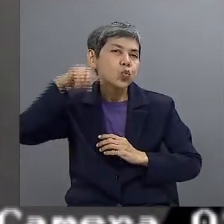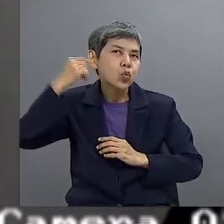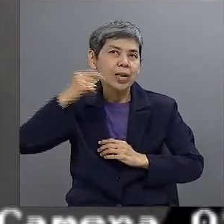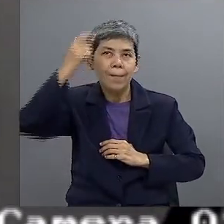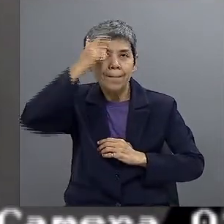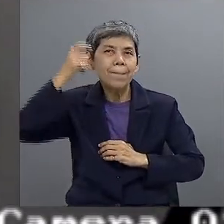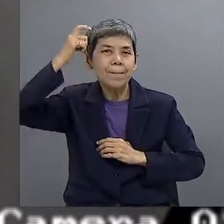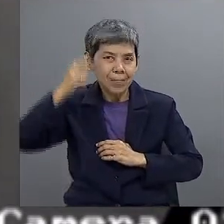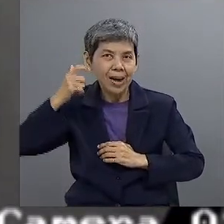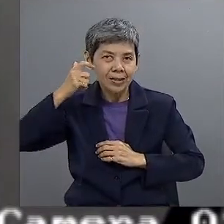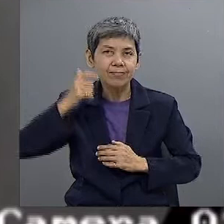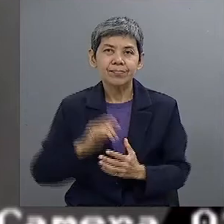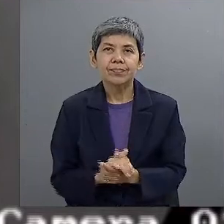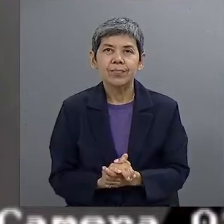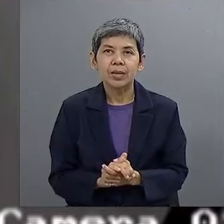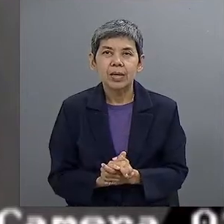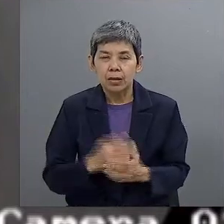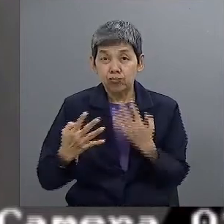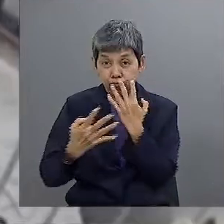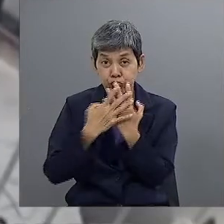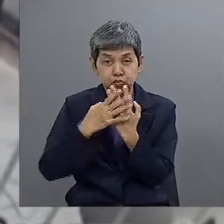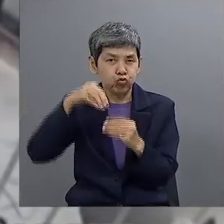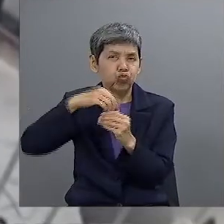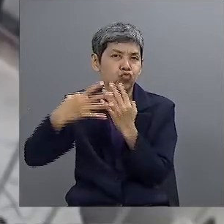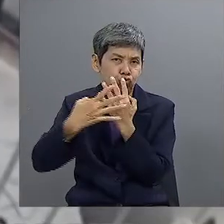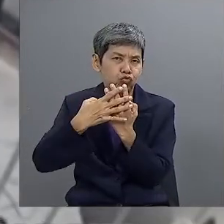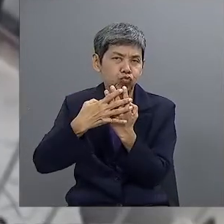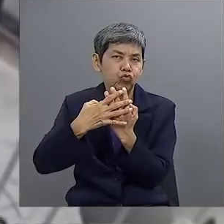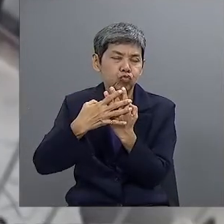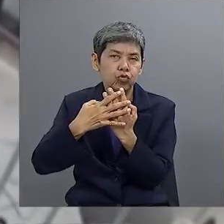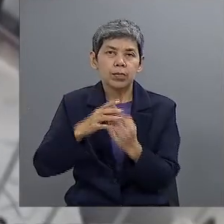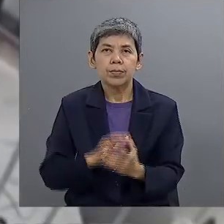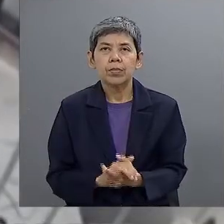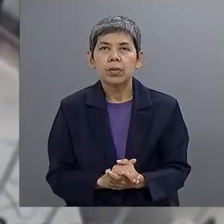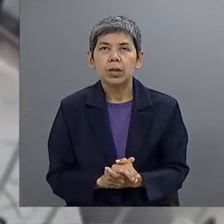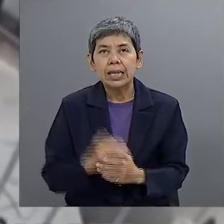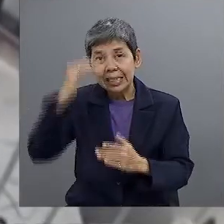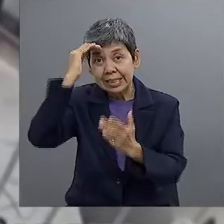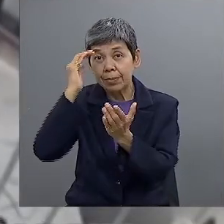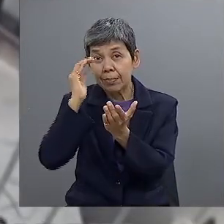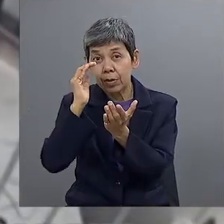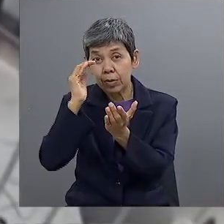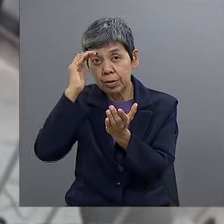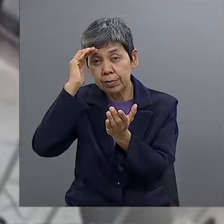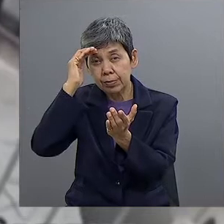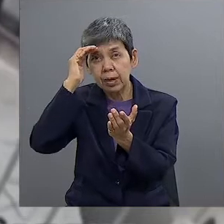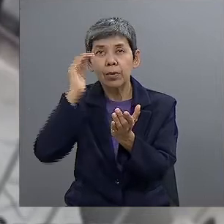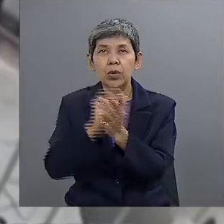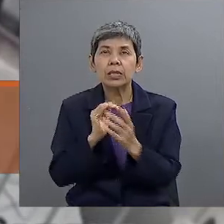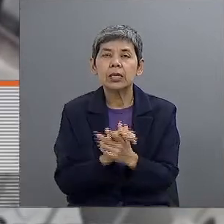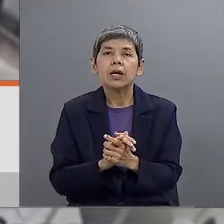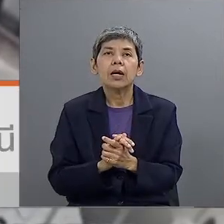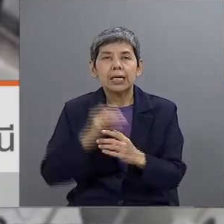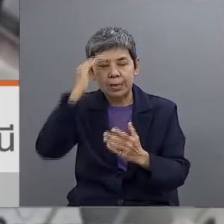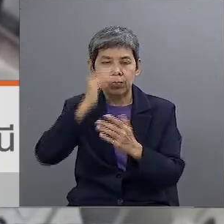าที่ถูกควบคุมตัวอยู่ในห้องขังสภ.บ่อผุดพลตำรวจตรีสาธิตพลพินิจนะครับซึ่งเป็นผู้บังคับการ